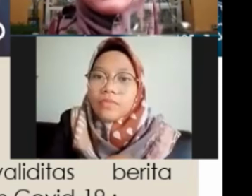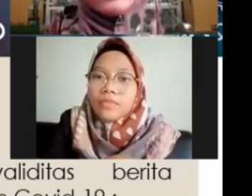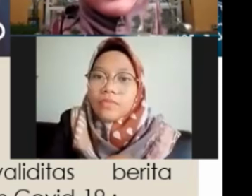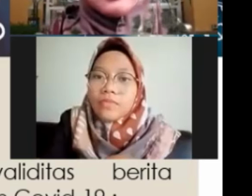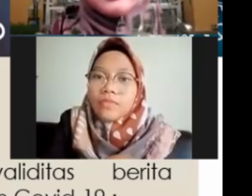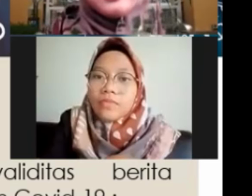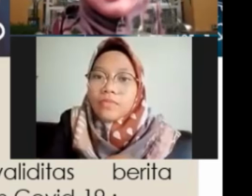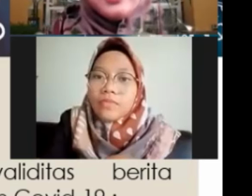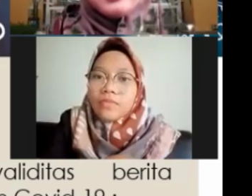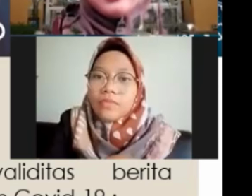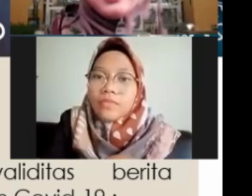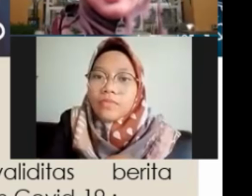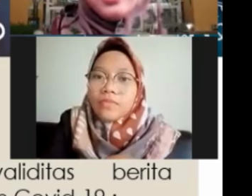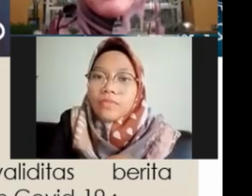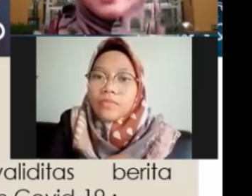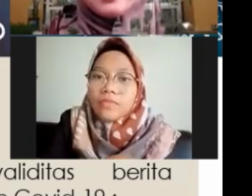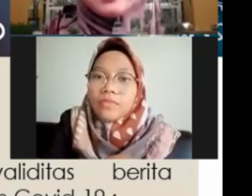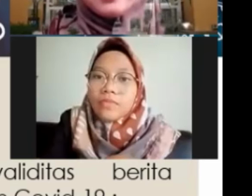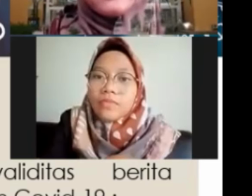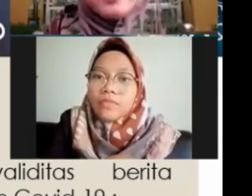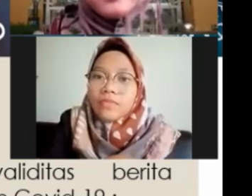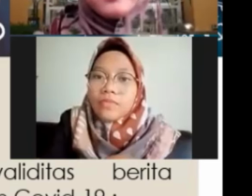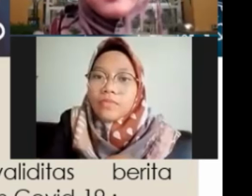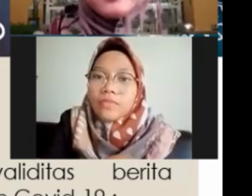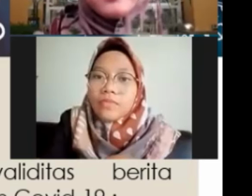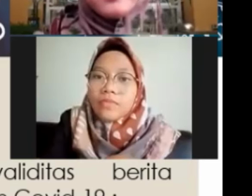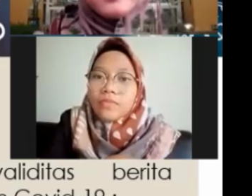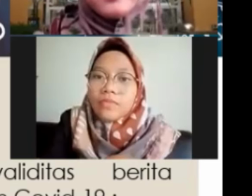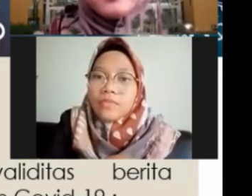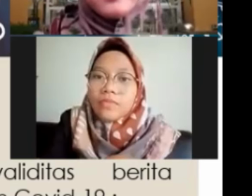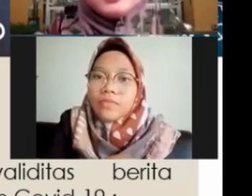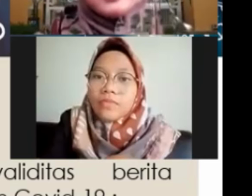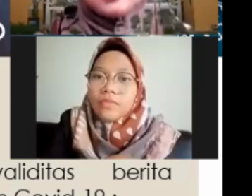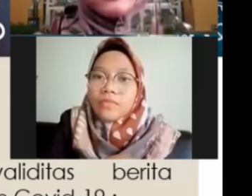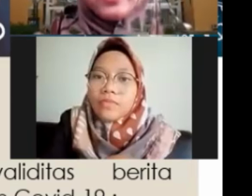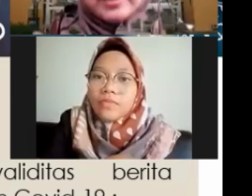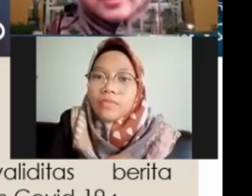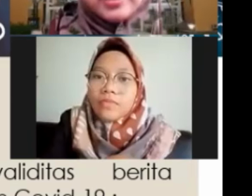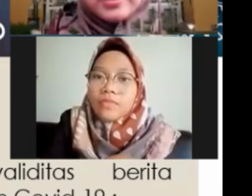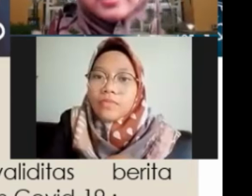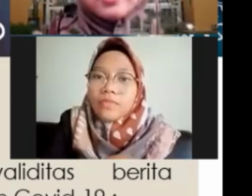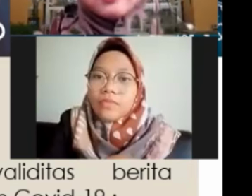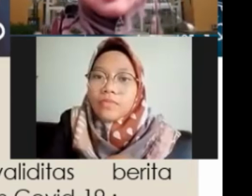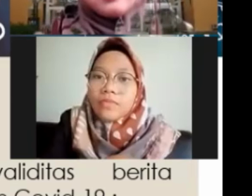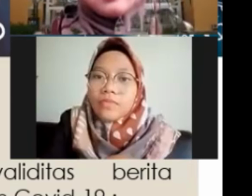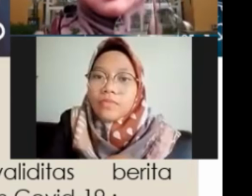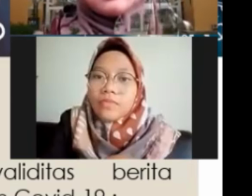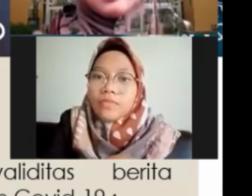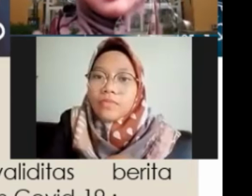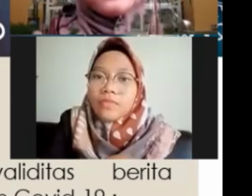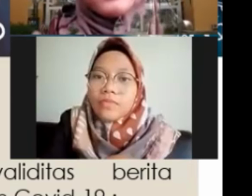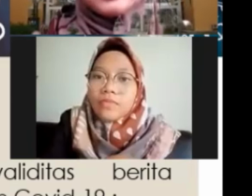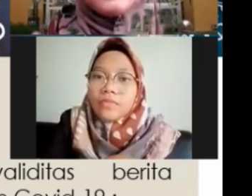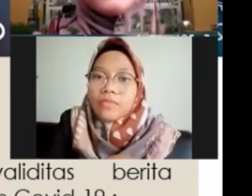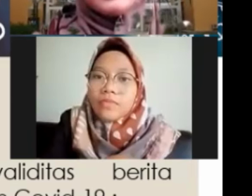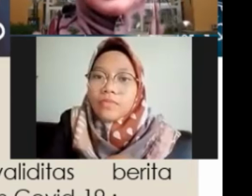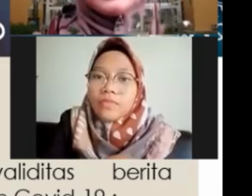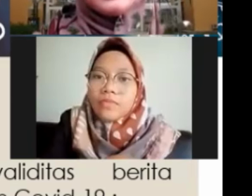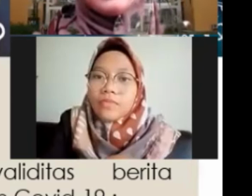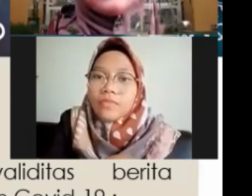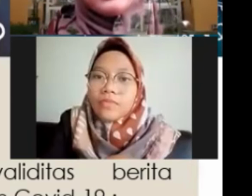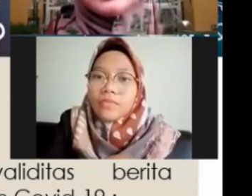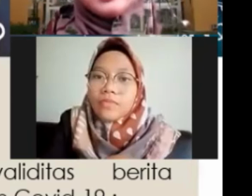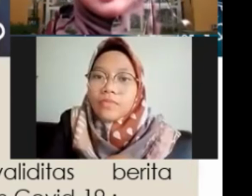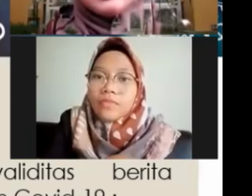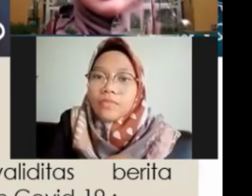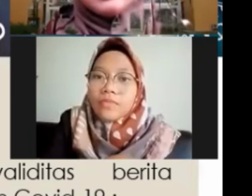vaksin COVID-19 ini adalah bahan aktifnya menimbulkan kekebalan pada penyakit COVID-19. Nah, vaksin yang beredar di